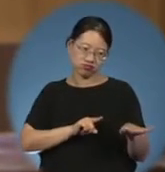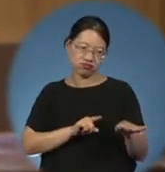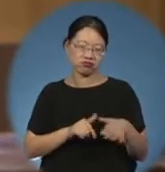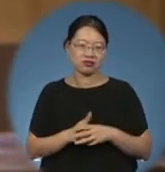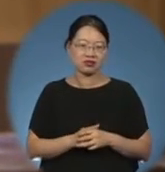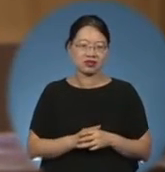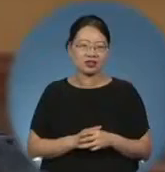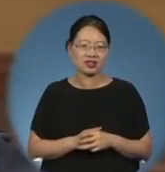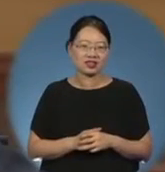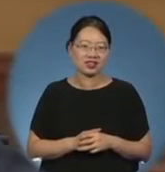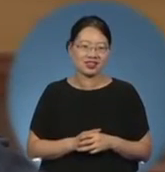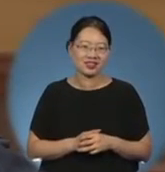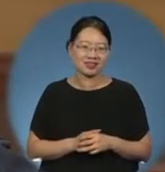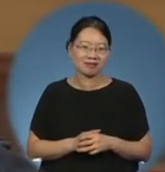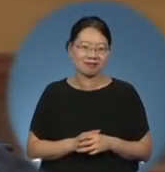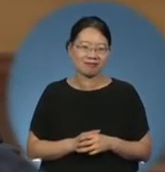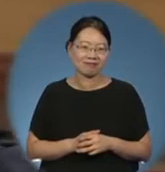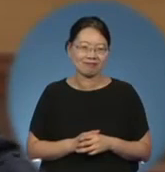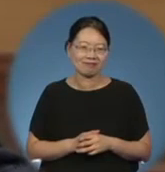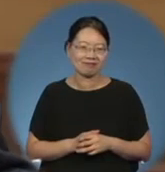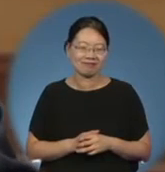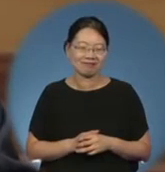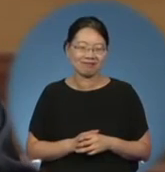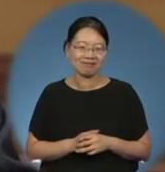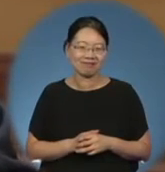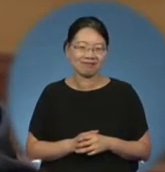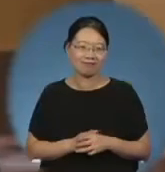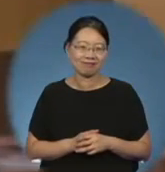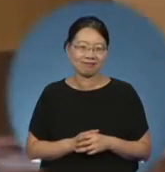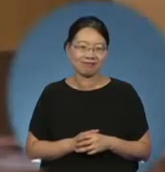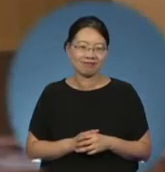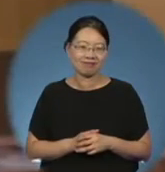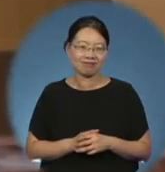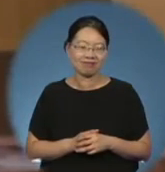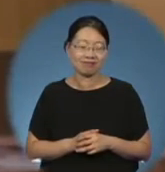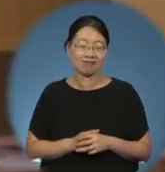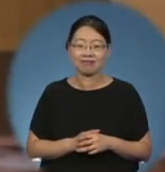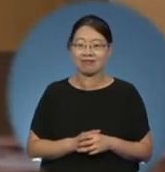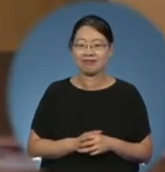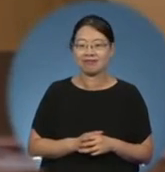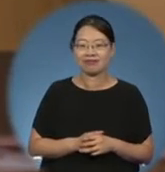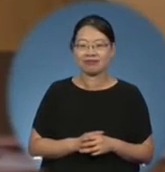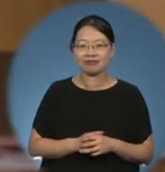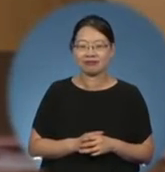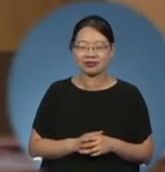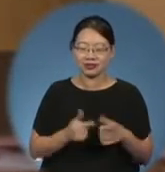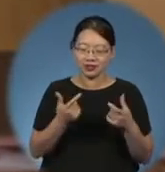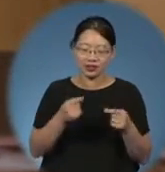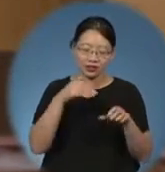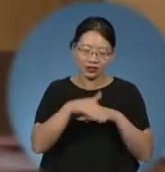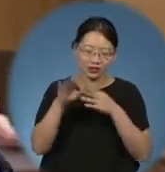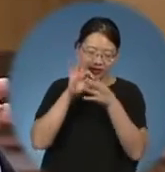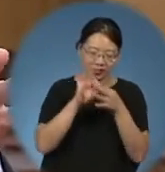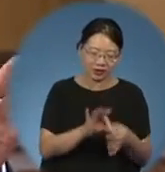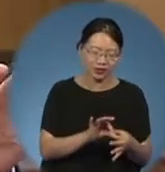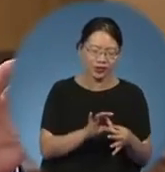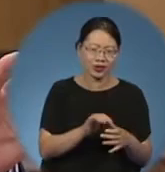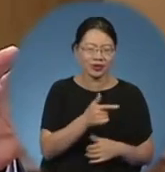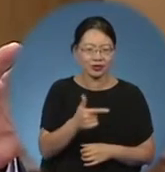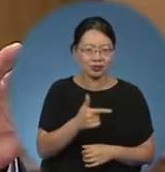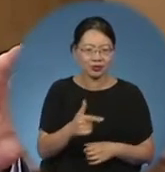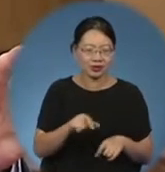씁니다 원한 돌이 정 만들어야 할까요 4 5 자 그런데 그 그러다 보면 너무너무